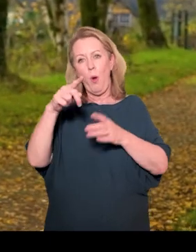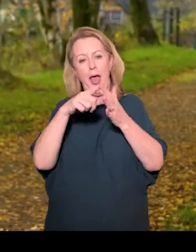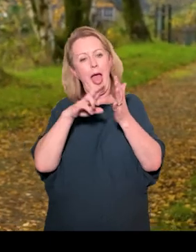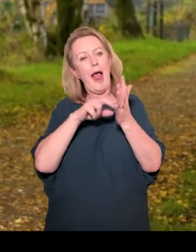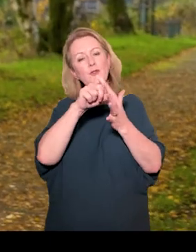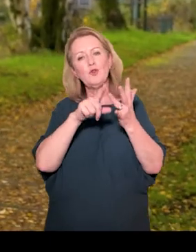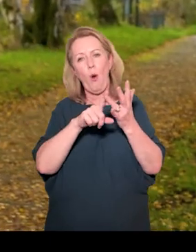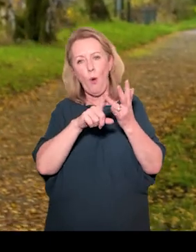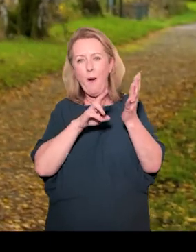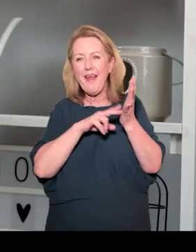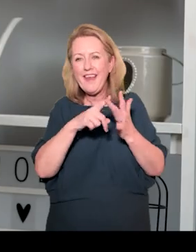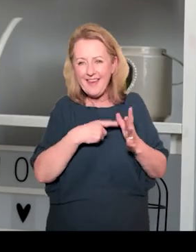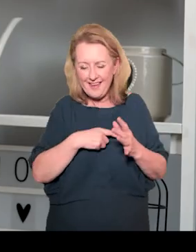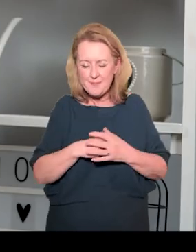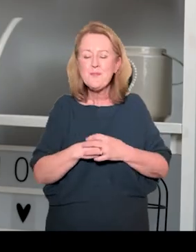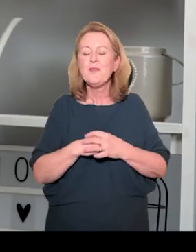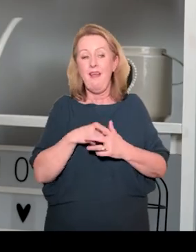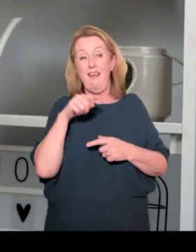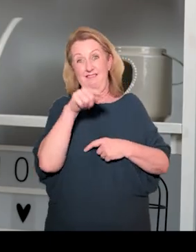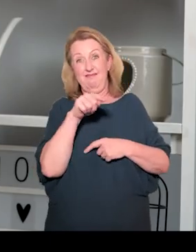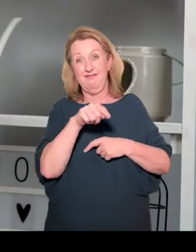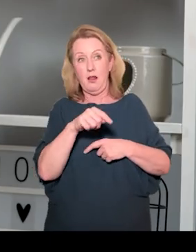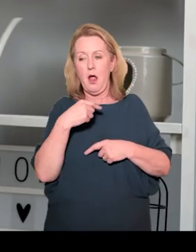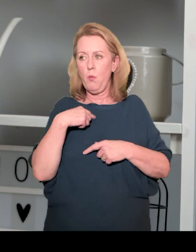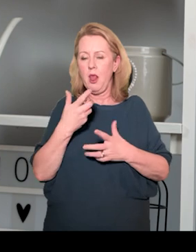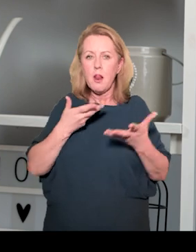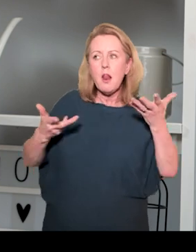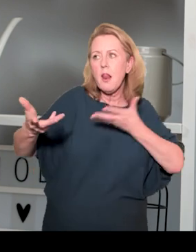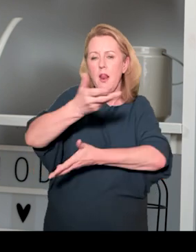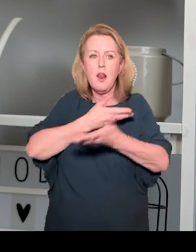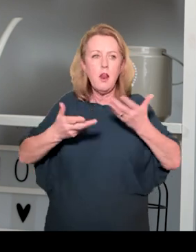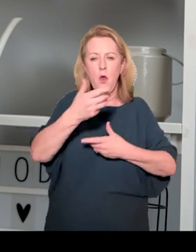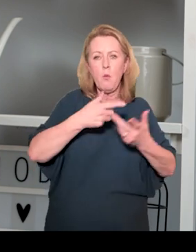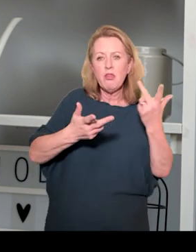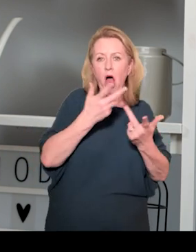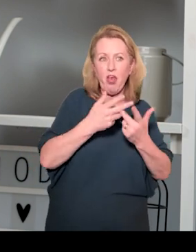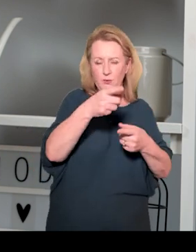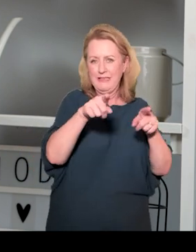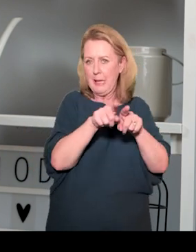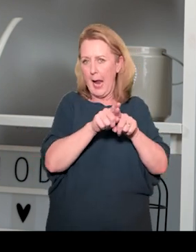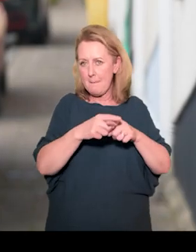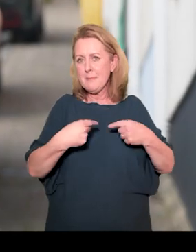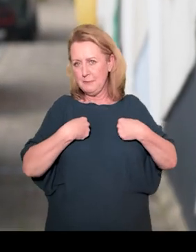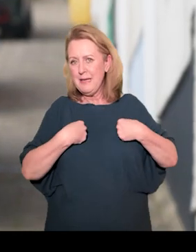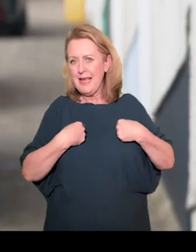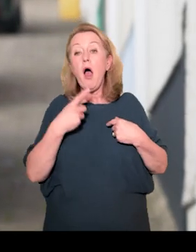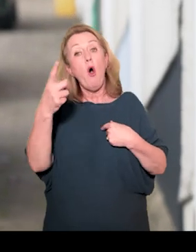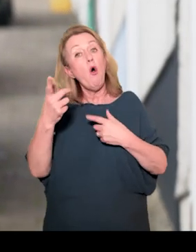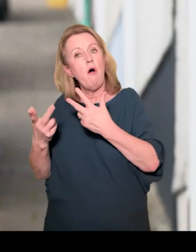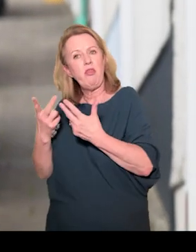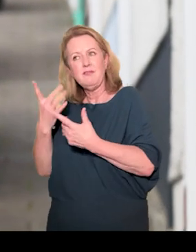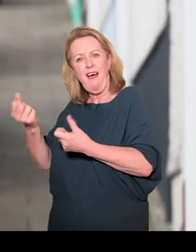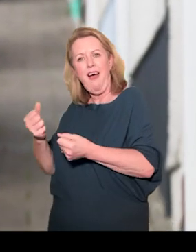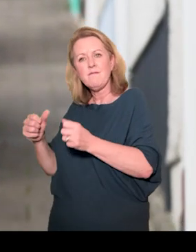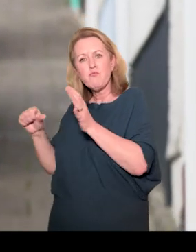Pe bawn ni yn gorfod siarad gyda fy hun yn y fanca, fi'n credu byddwn ni bendant yn gweud paid â amed y